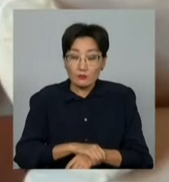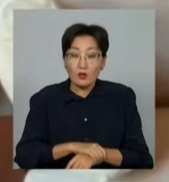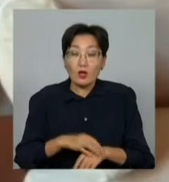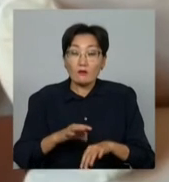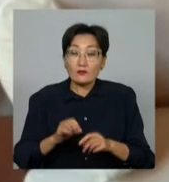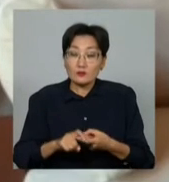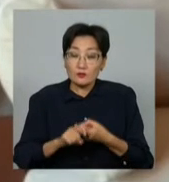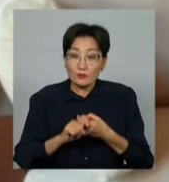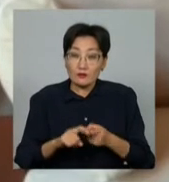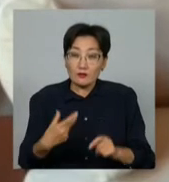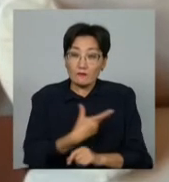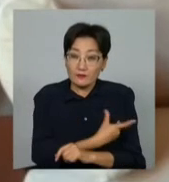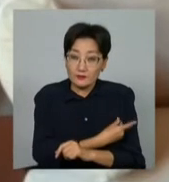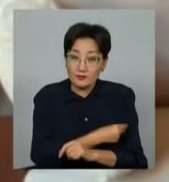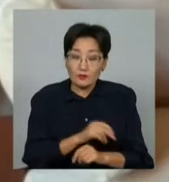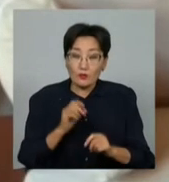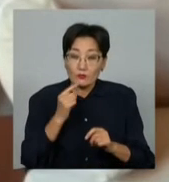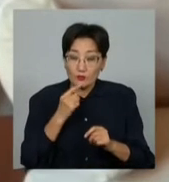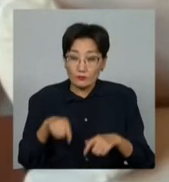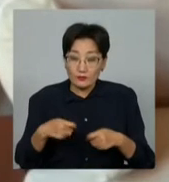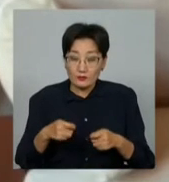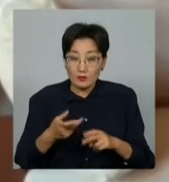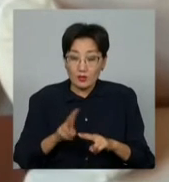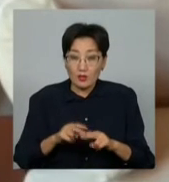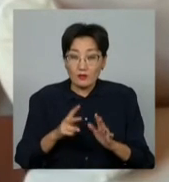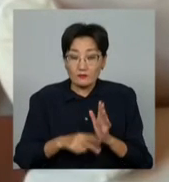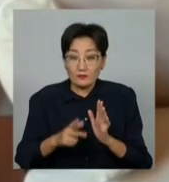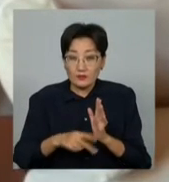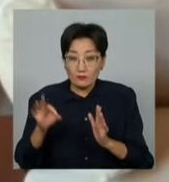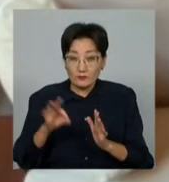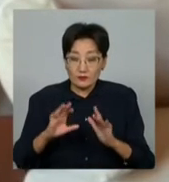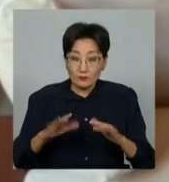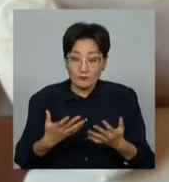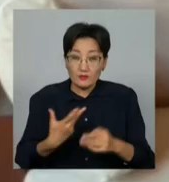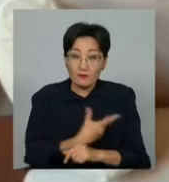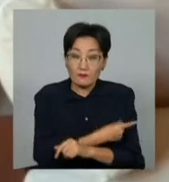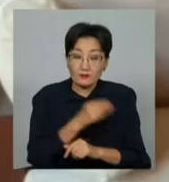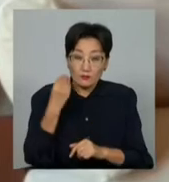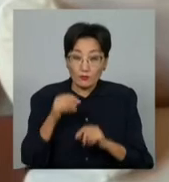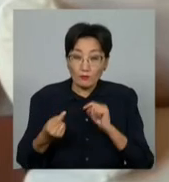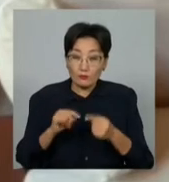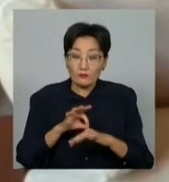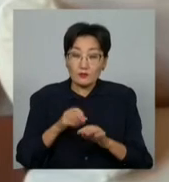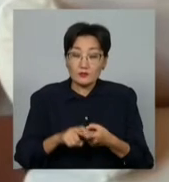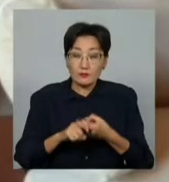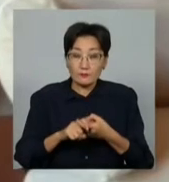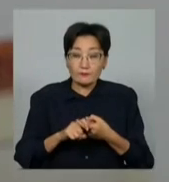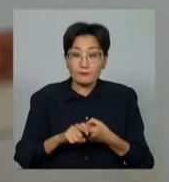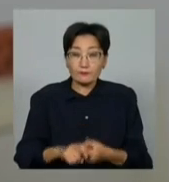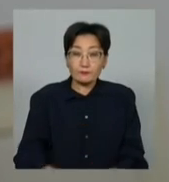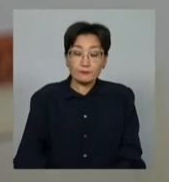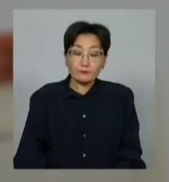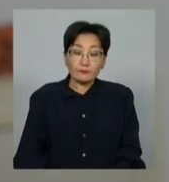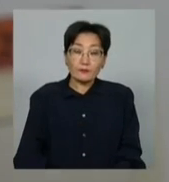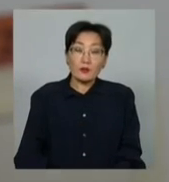вакцин вот тем не менее где-то в 70 и 80 процентах случаев вакцины эффективны против этого только варианты